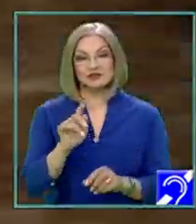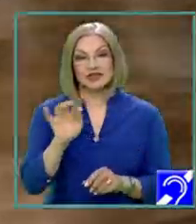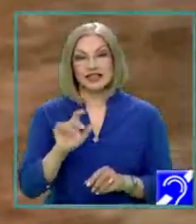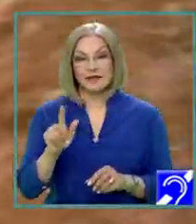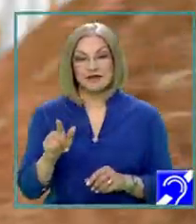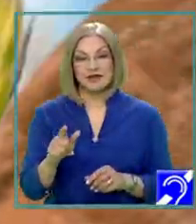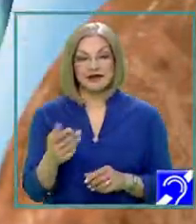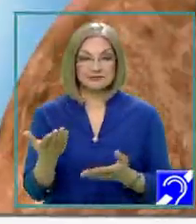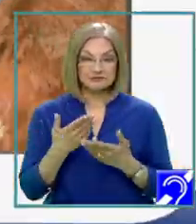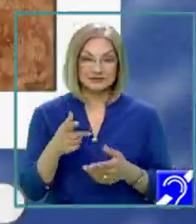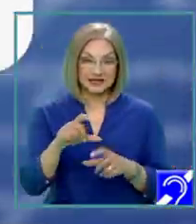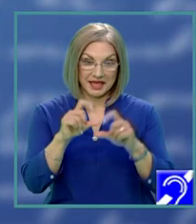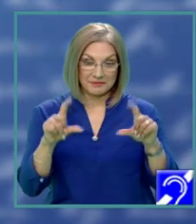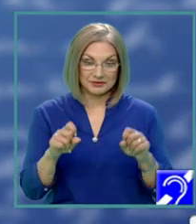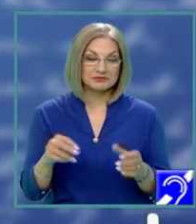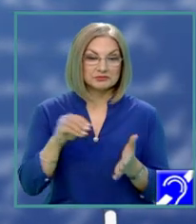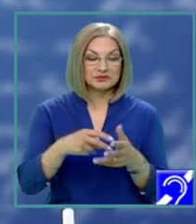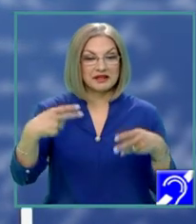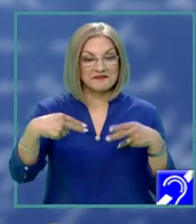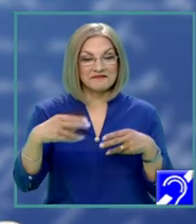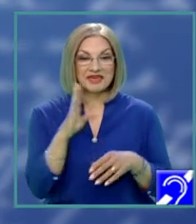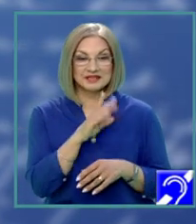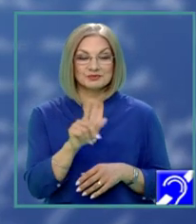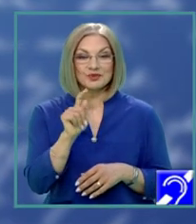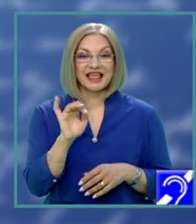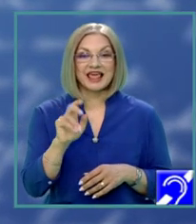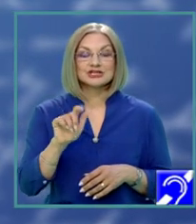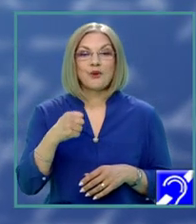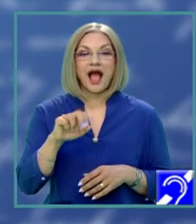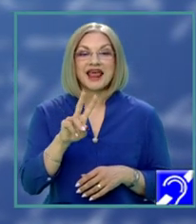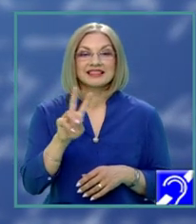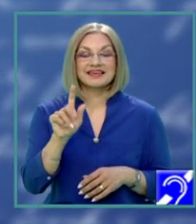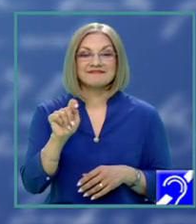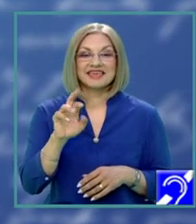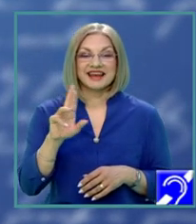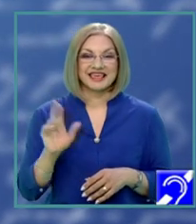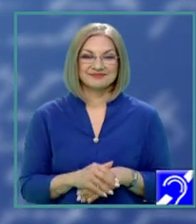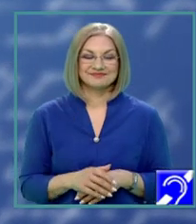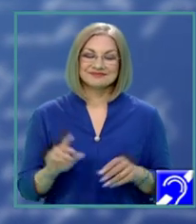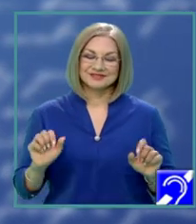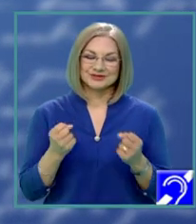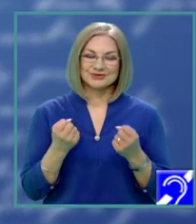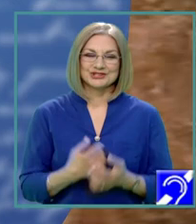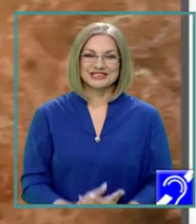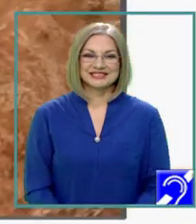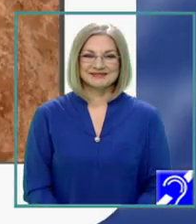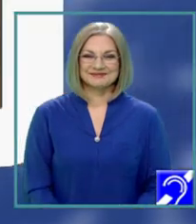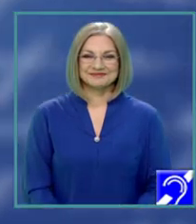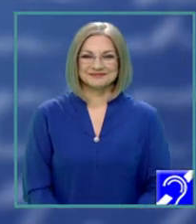tine emisiunea sunt postate pe pagina de Facebook Talia școala TVR rămâne sănătoși sau aveti spor la studiat